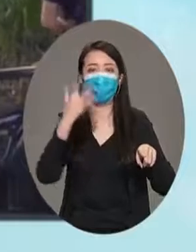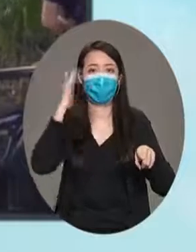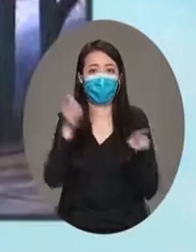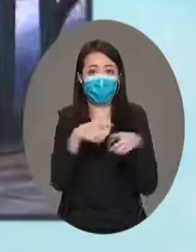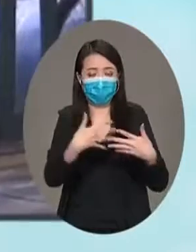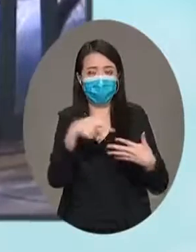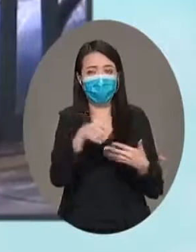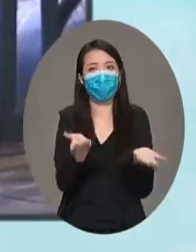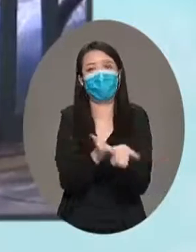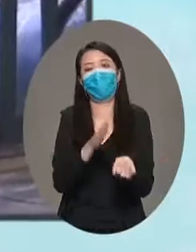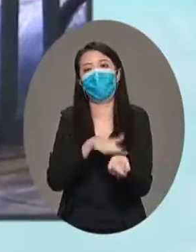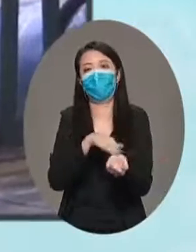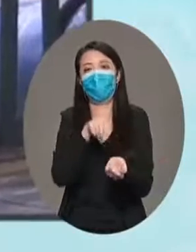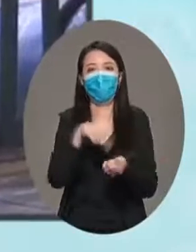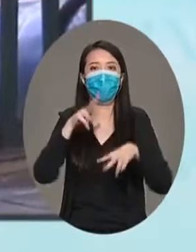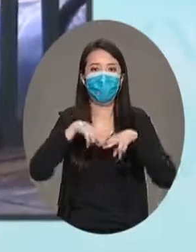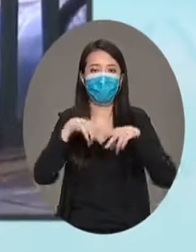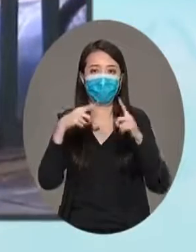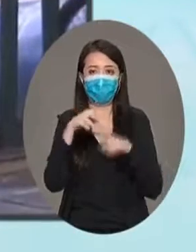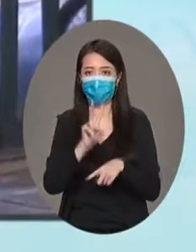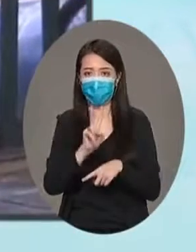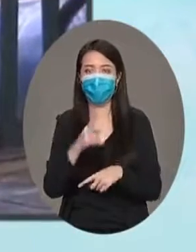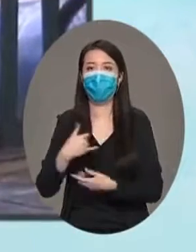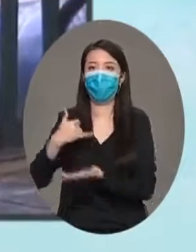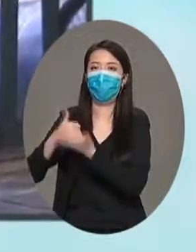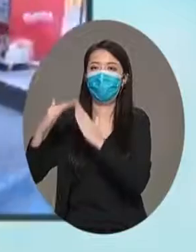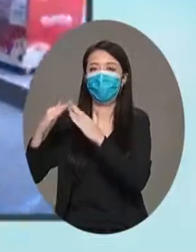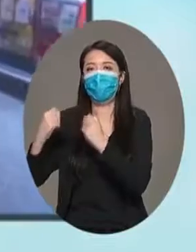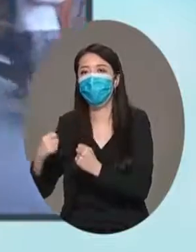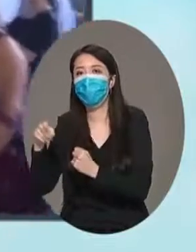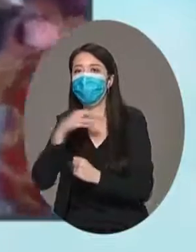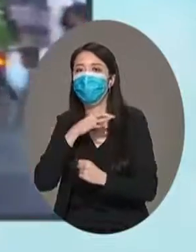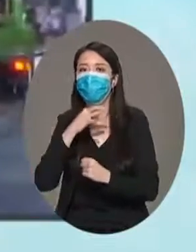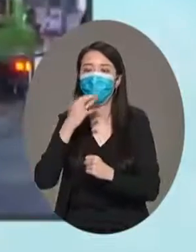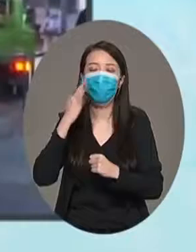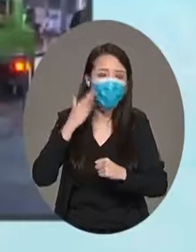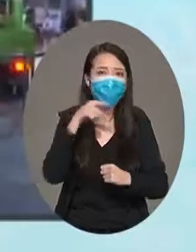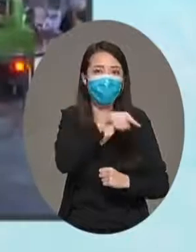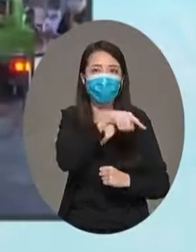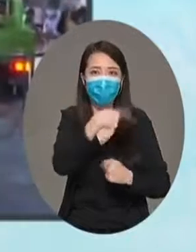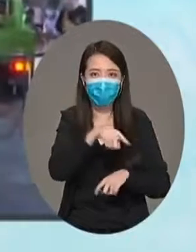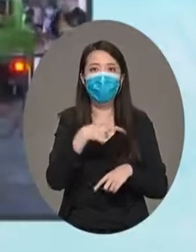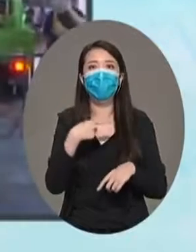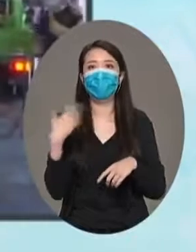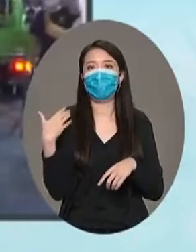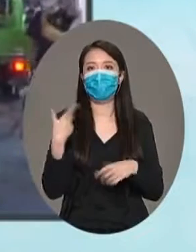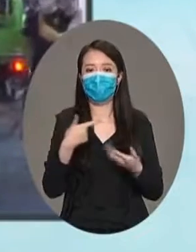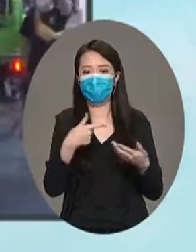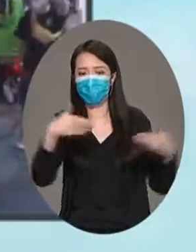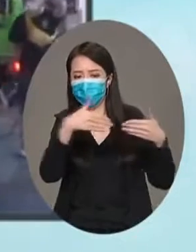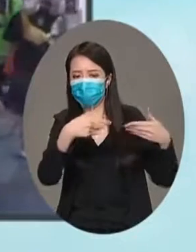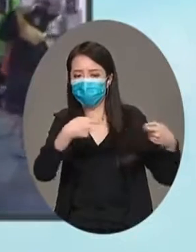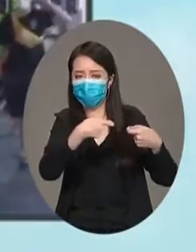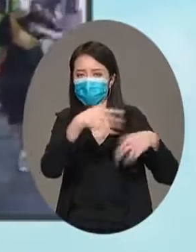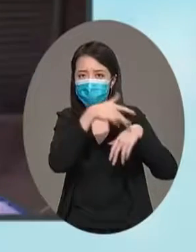確診，患者是內地人，住在澳門右漢新村，較早時已經被列作密切接觸者隔離，